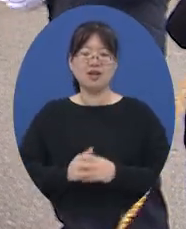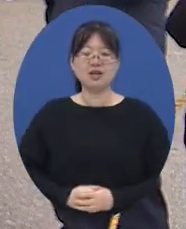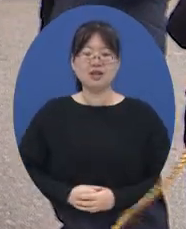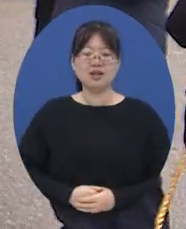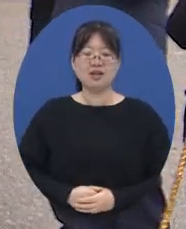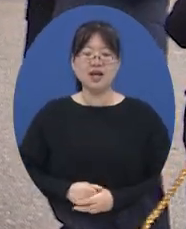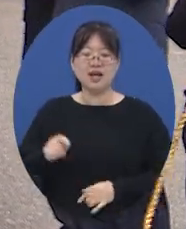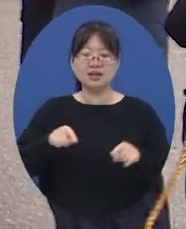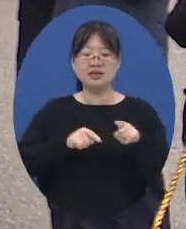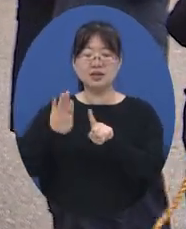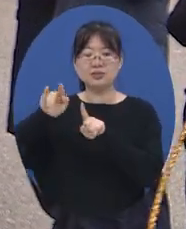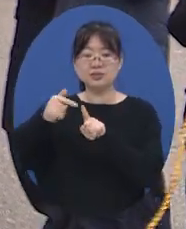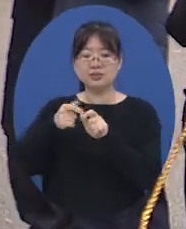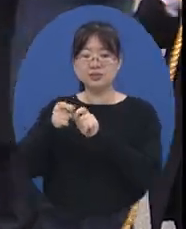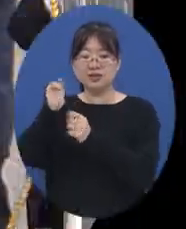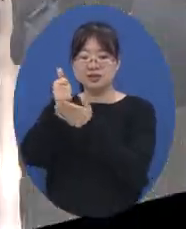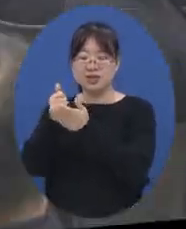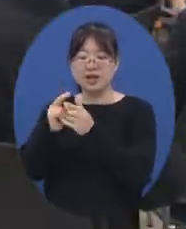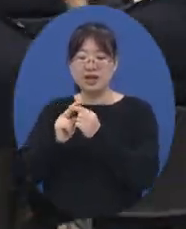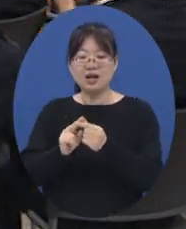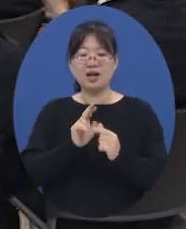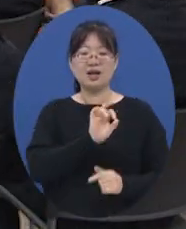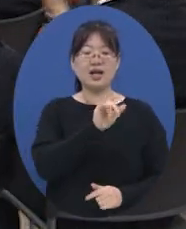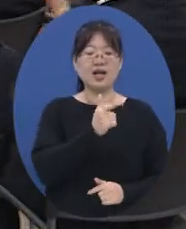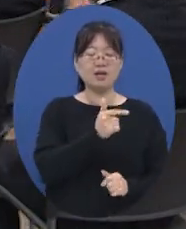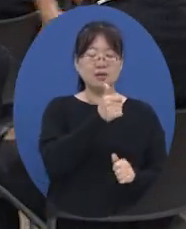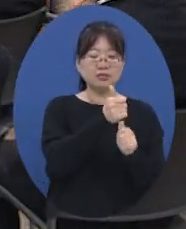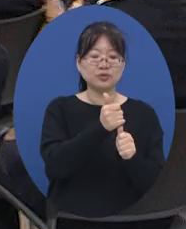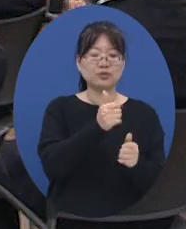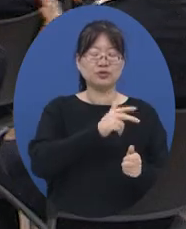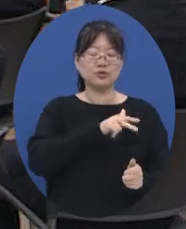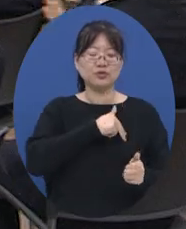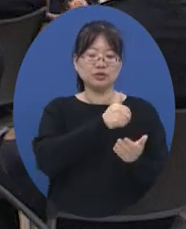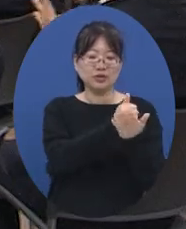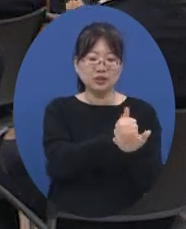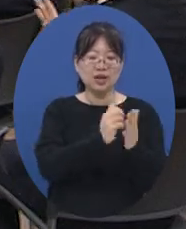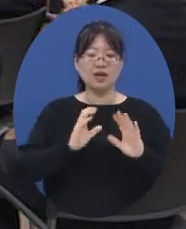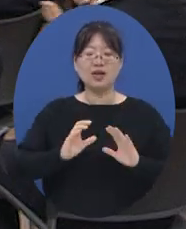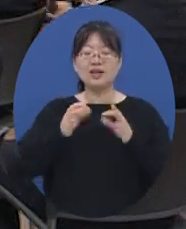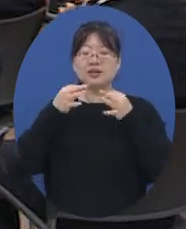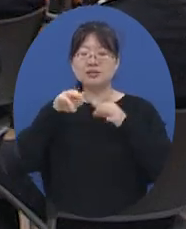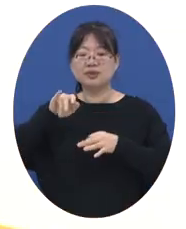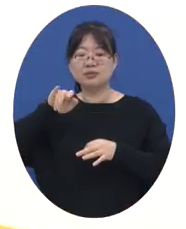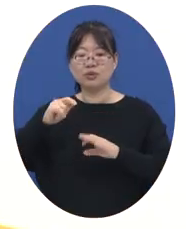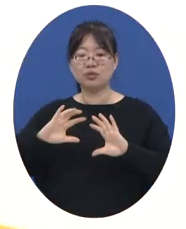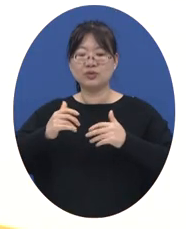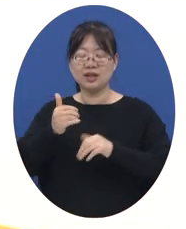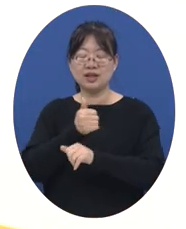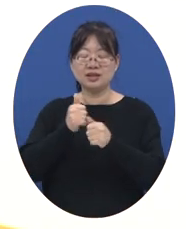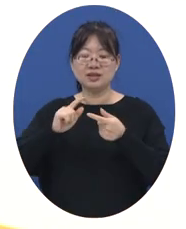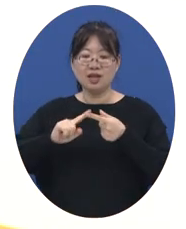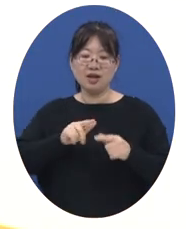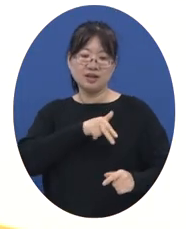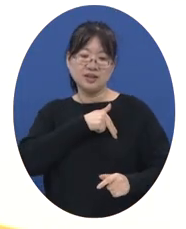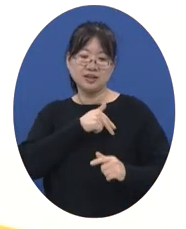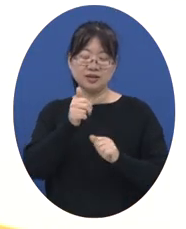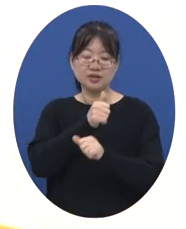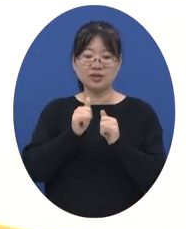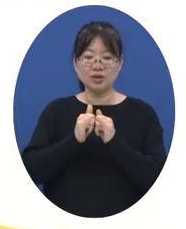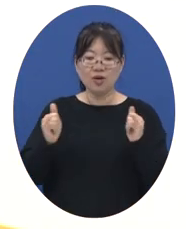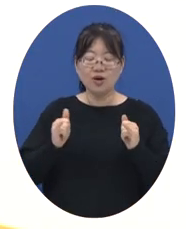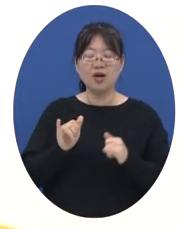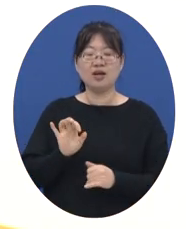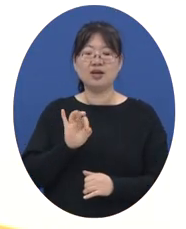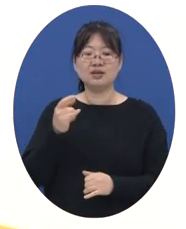김의겸 경기도 행정일부지사와 안혜영 경기도의회 부의장, 김진표 국회의원, 시의원, 의용소방대 연합회 관계자